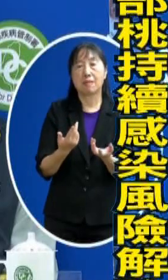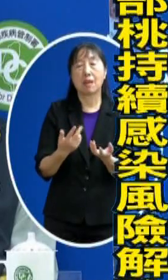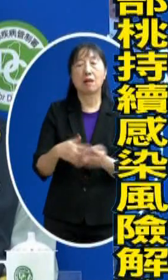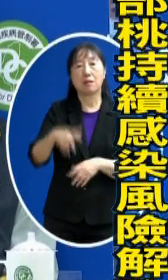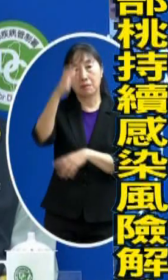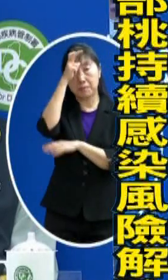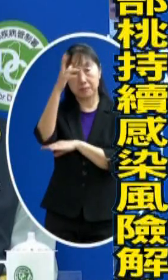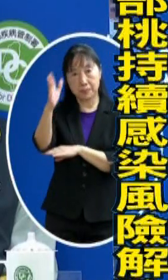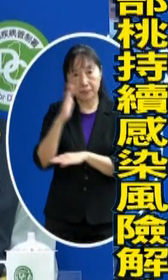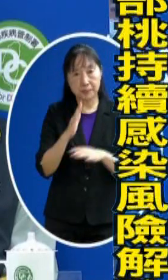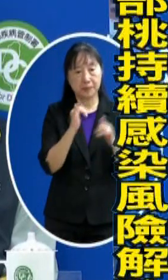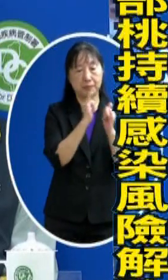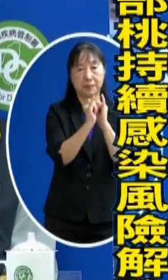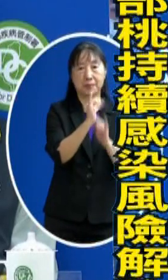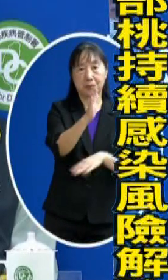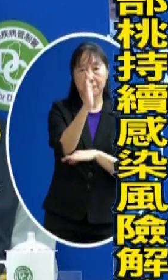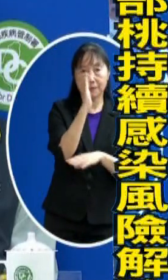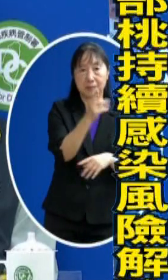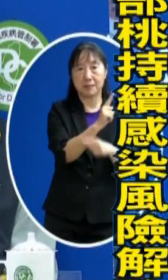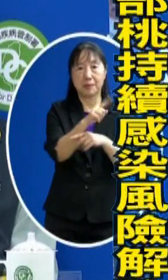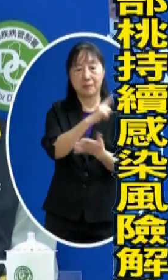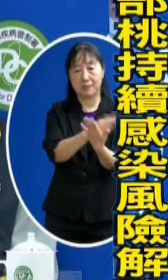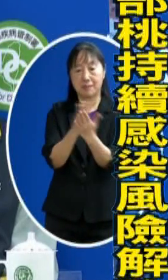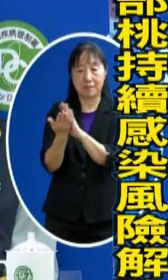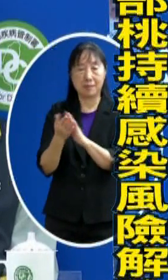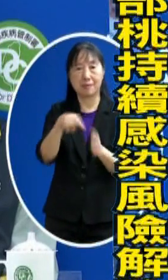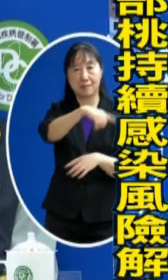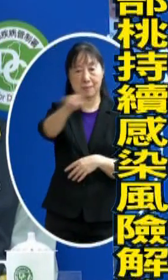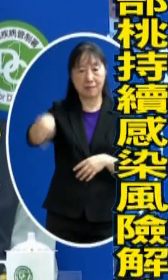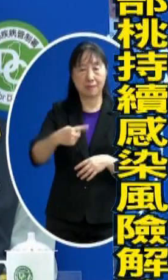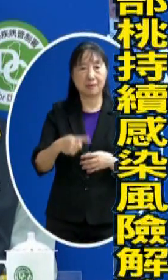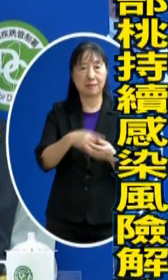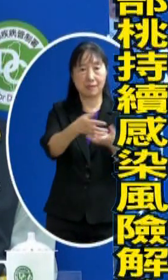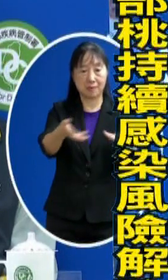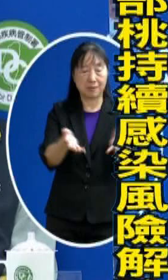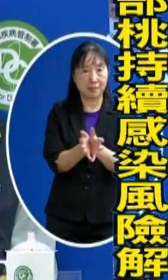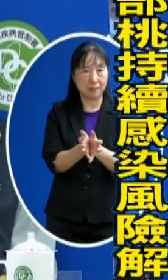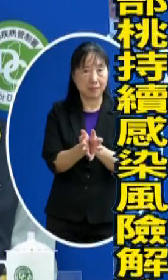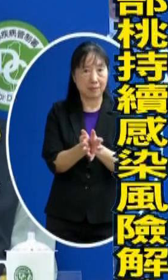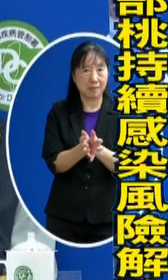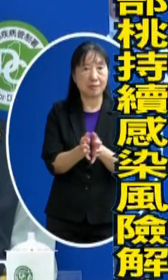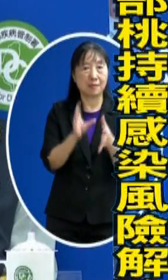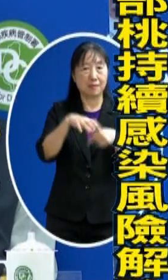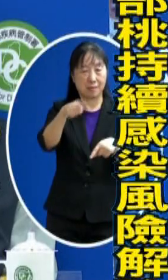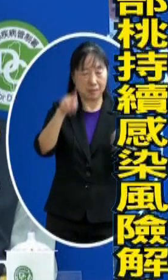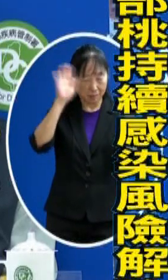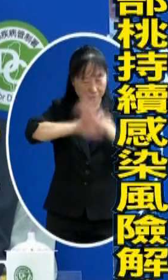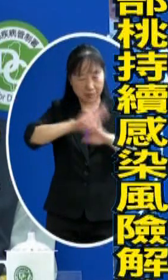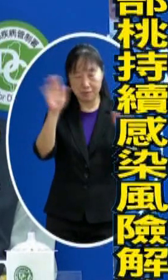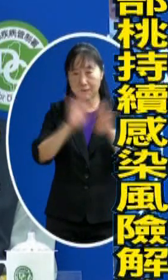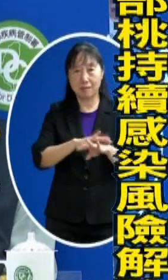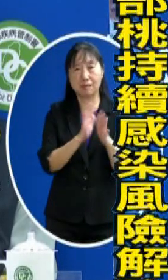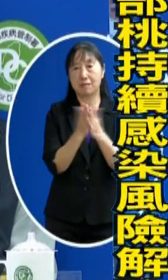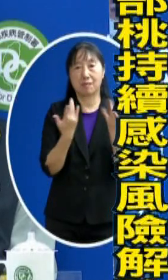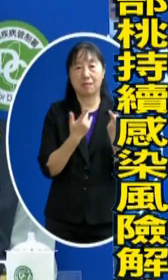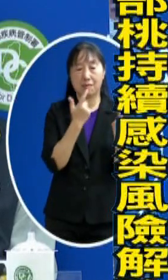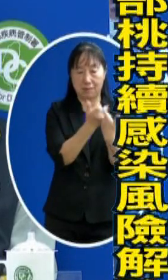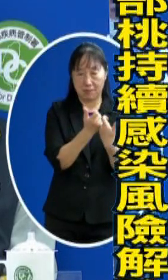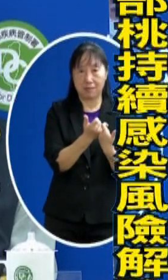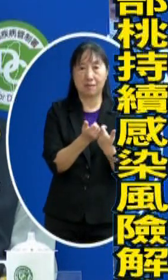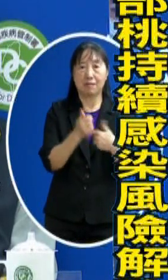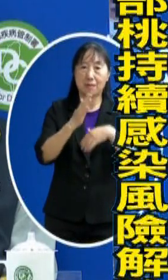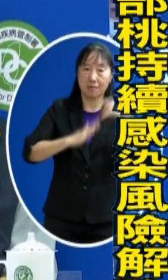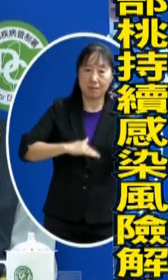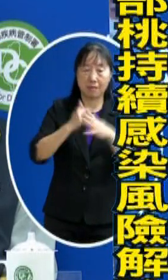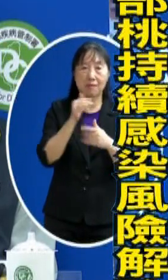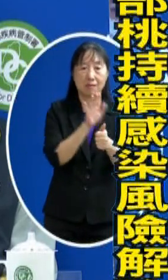农历新年倒数，而送礼需求跟着倍增，但是有别于以往，民众送礼几乎都是以食品伴手礼为主。今年是因为